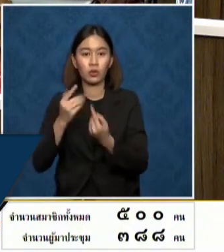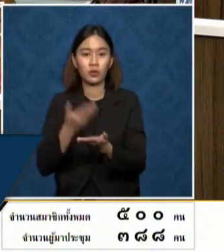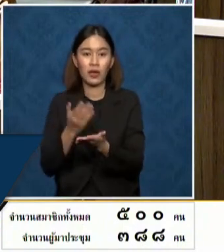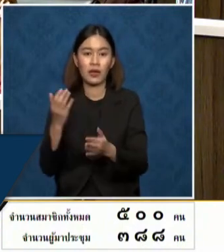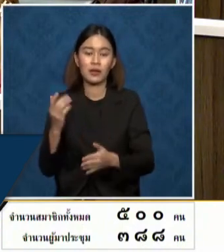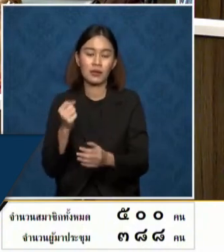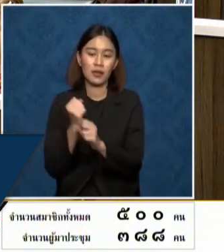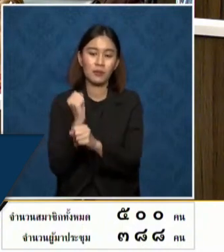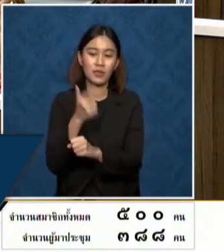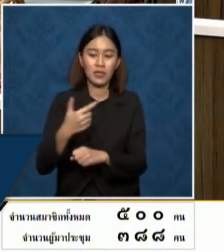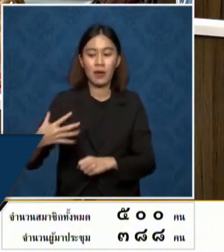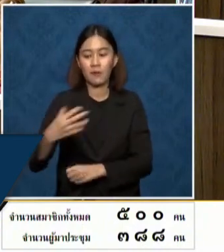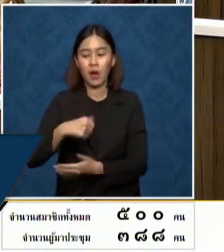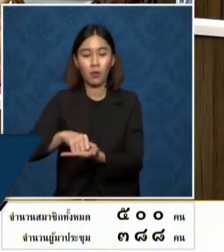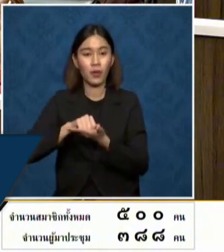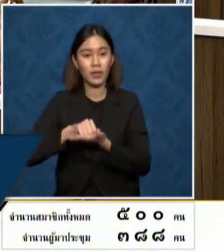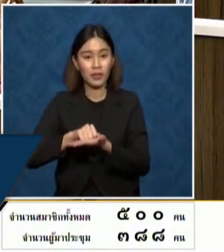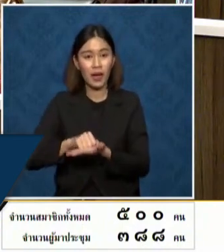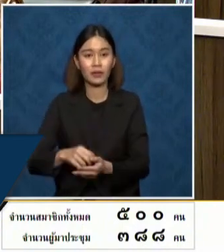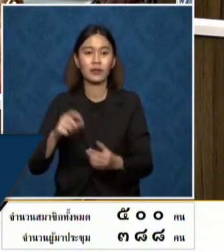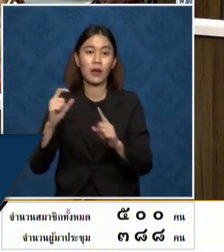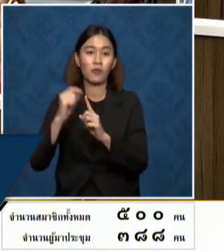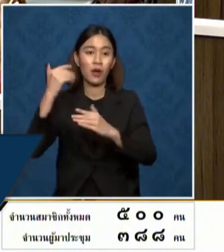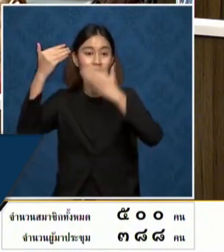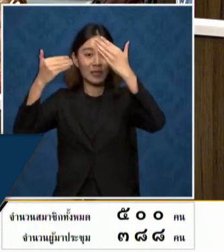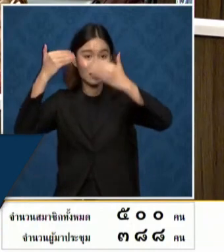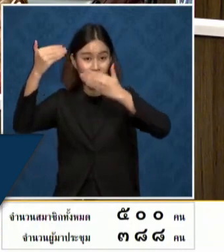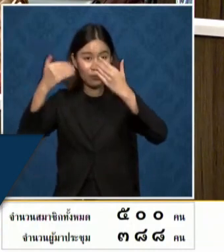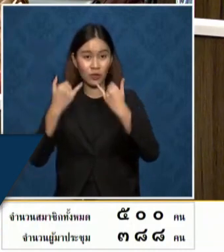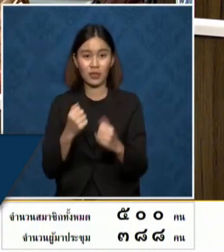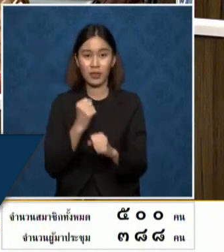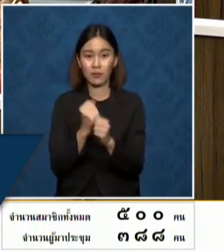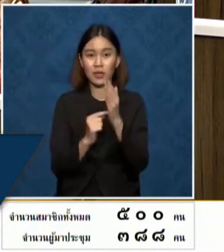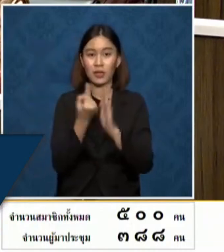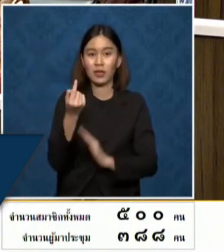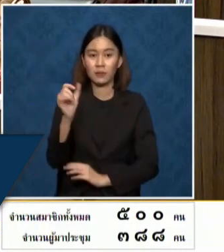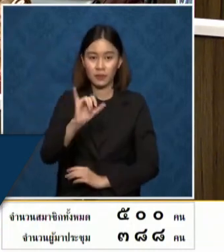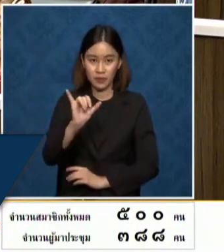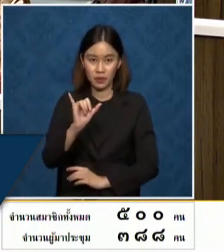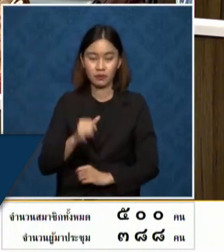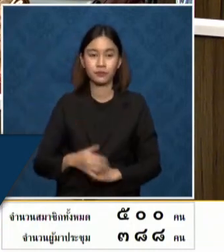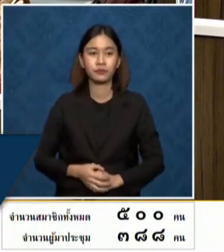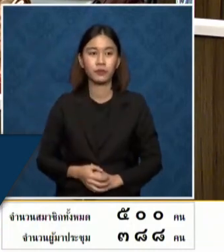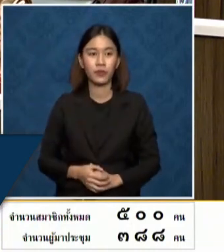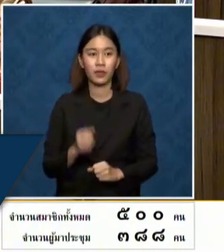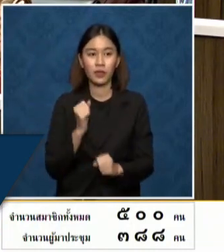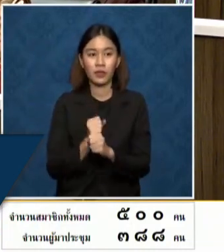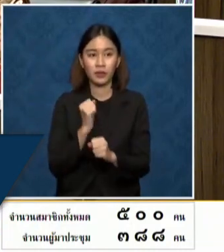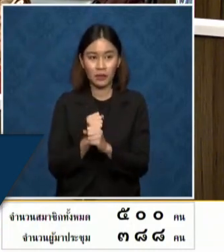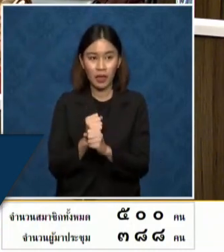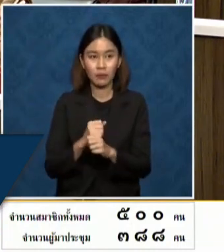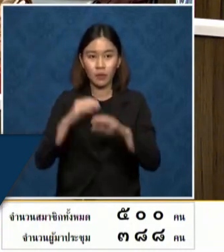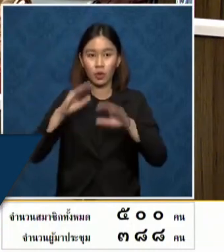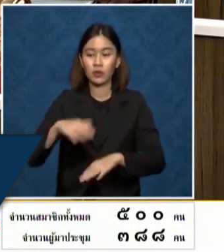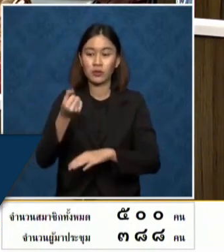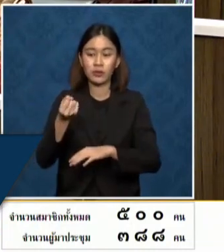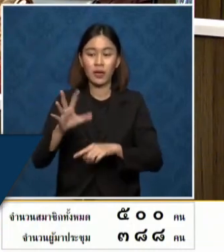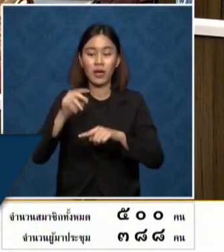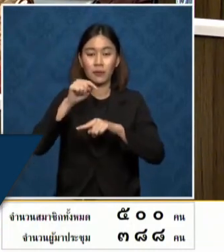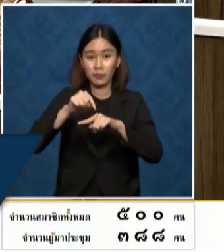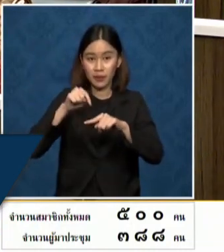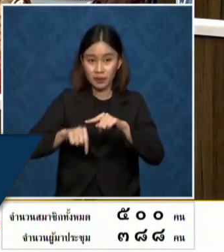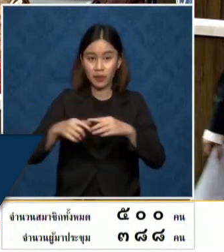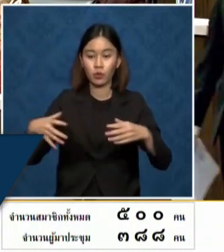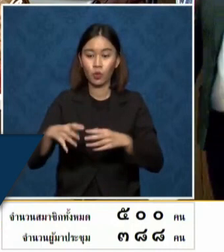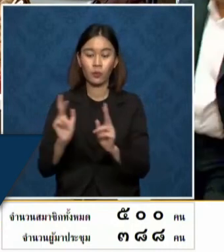ค่าจ้างหมาบริการหรือที่เรารู้จักอวนที่ยังไม่ได้ดำเนินการครับท่านประธานดำเนินการลดลง 15%ซึ่งใน